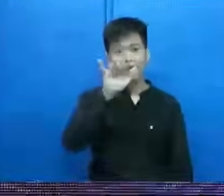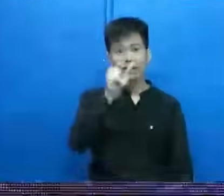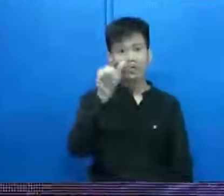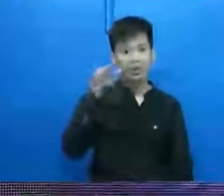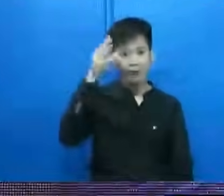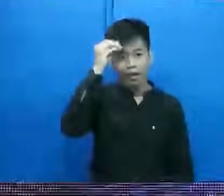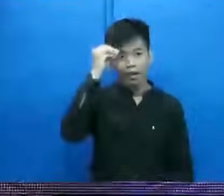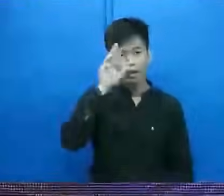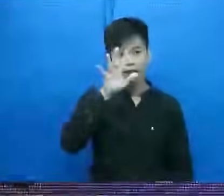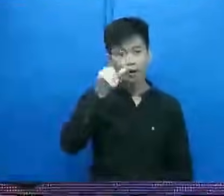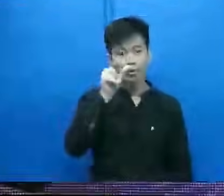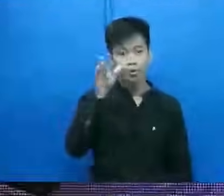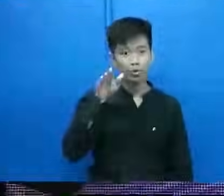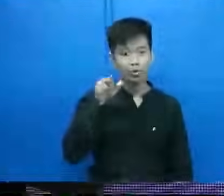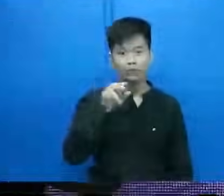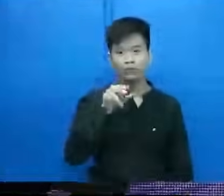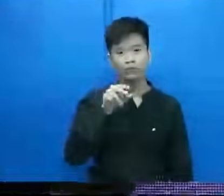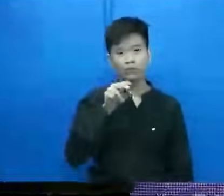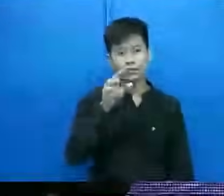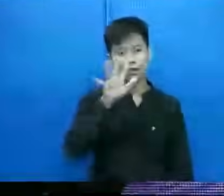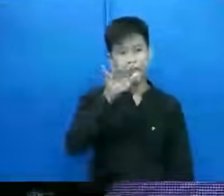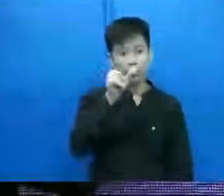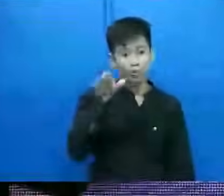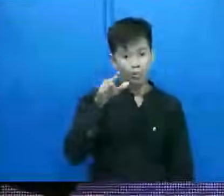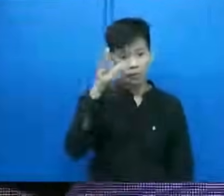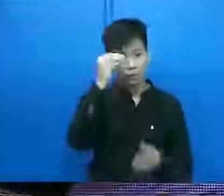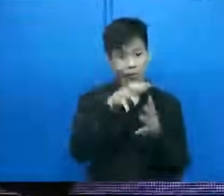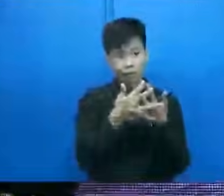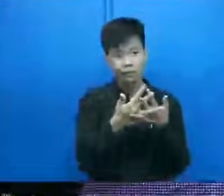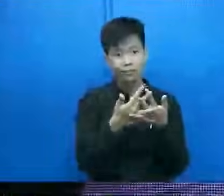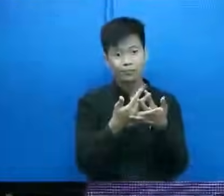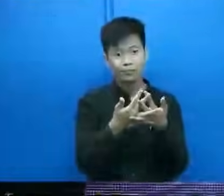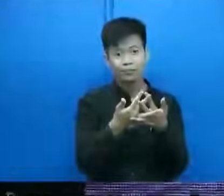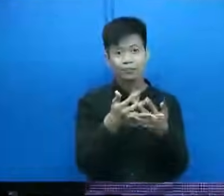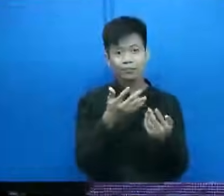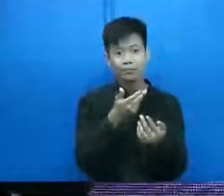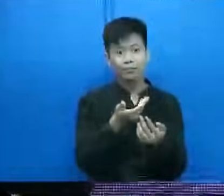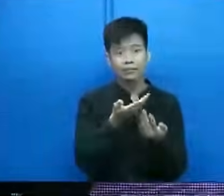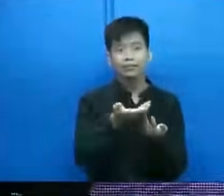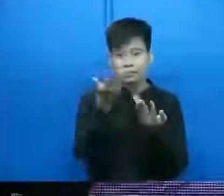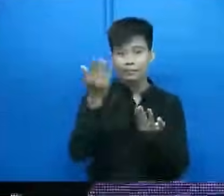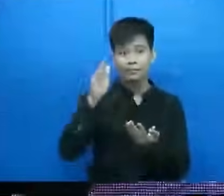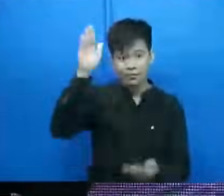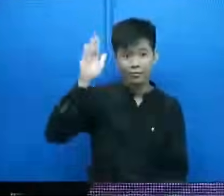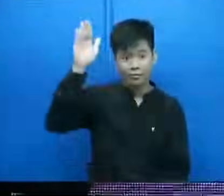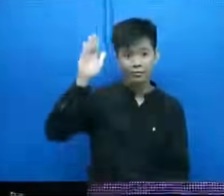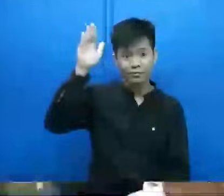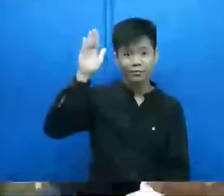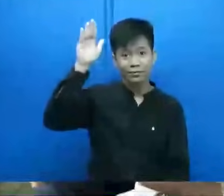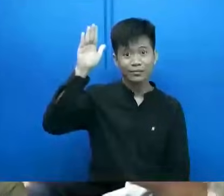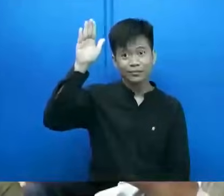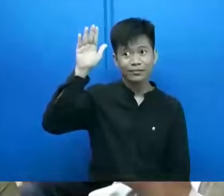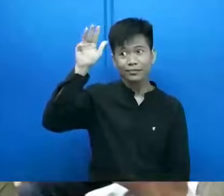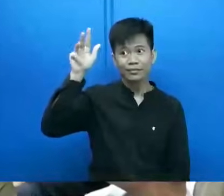berdiri. Berdiri, yang mau berdiri. Satu, dua, tiga, empat, lima, enam, tujuh, delapan,